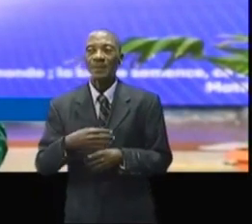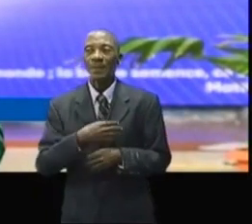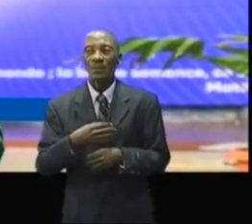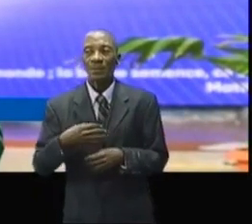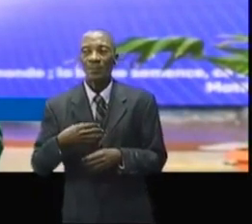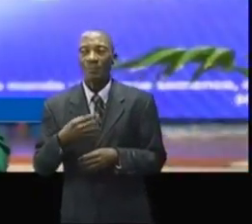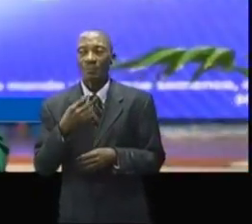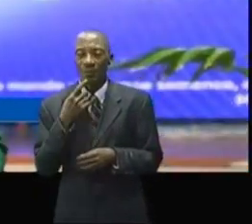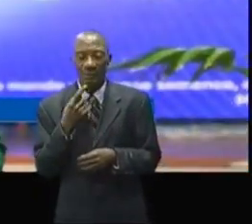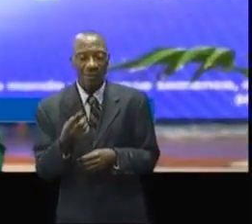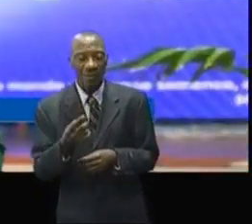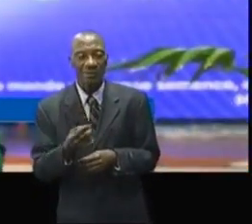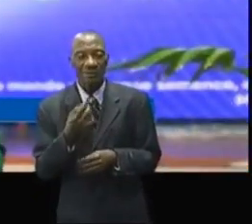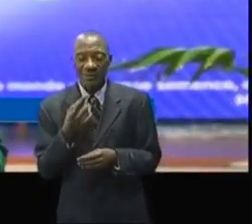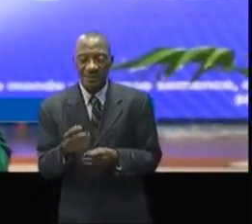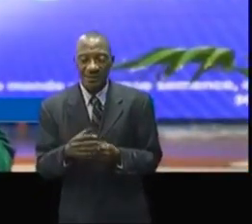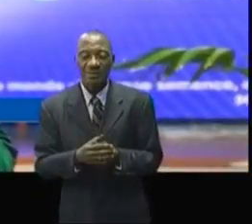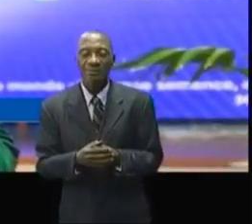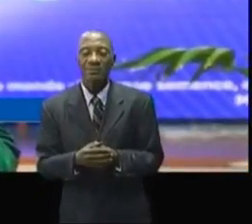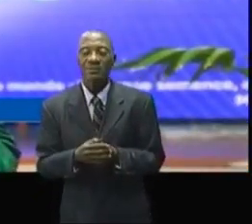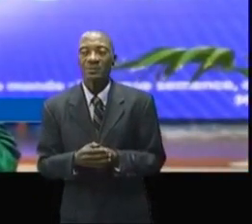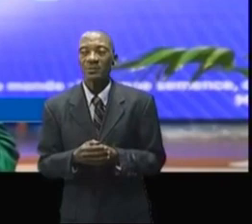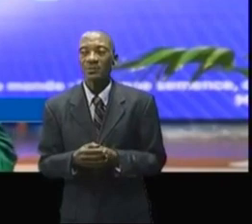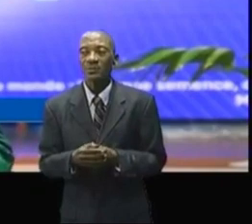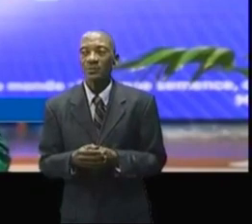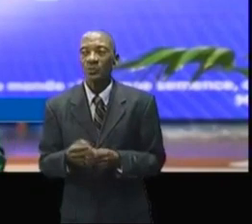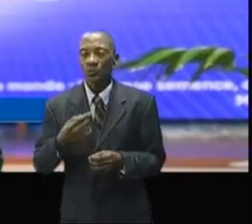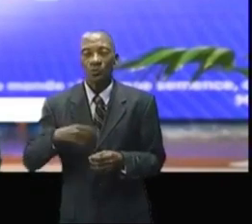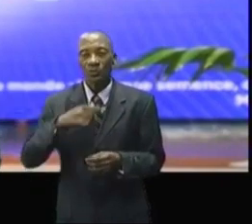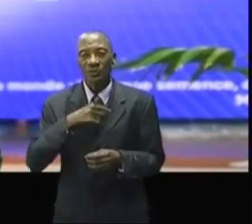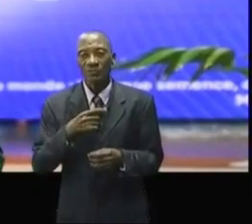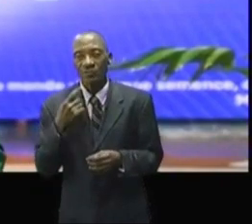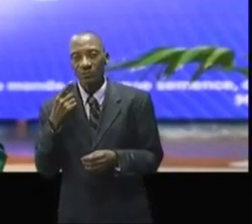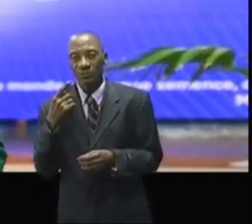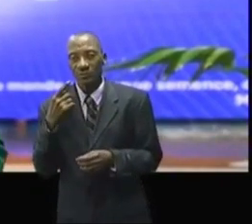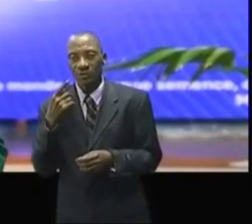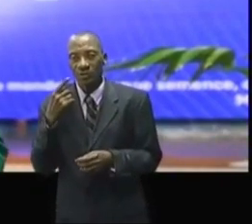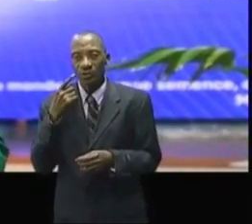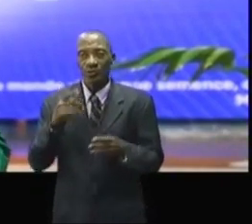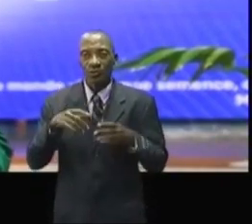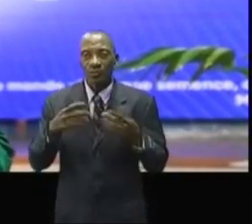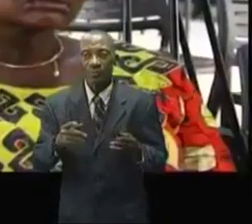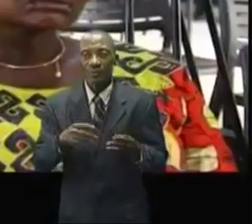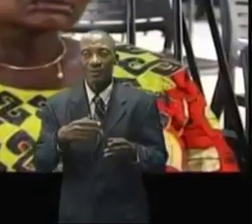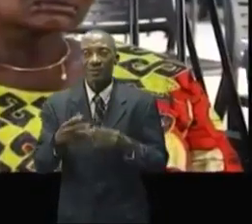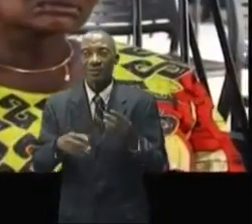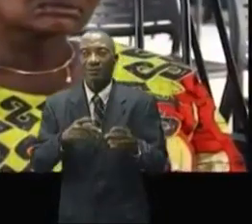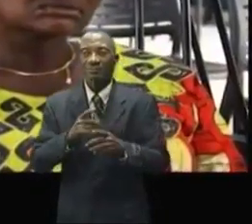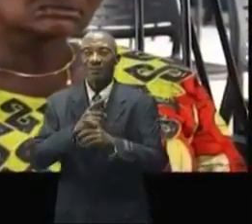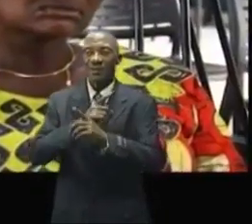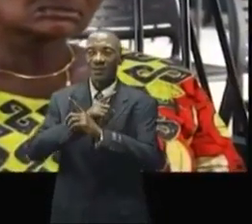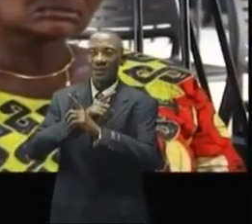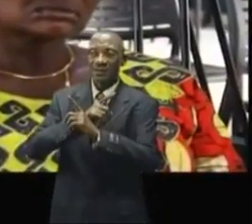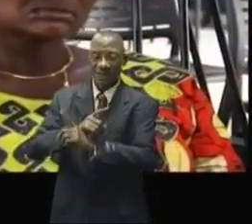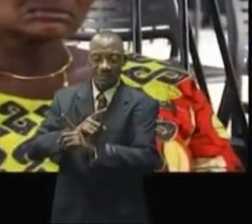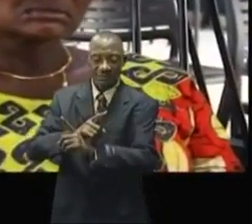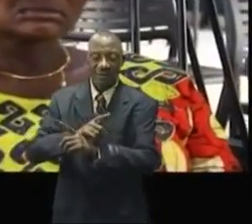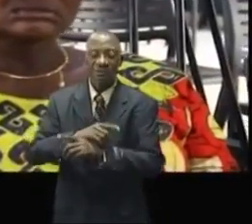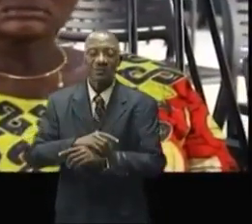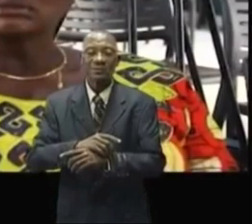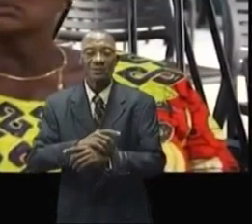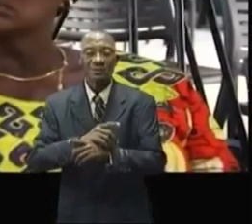Dieu. La Bible dit que quand les justes se multiplient, le peuple est là.